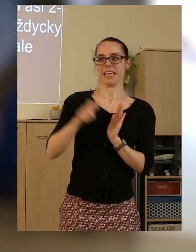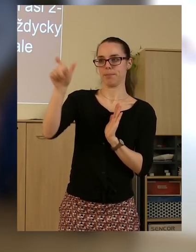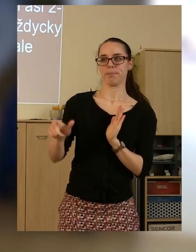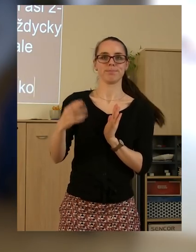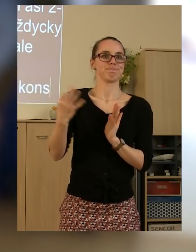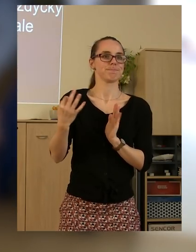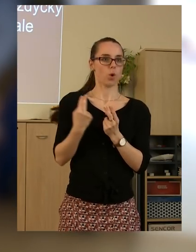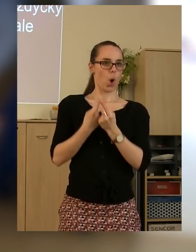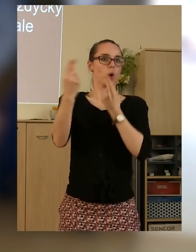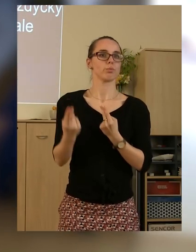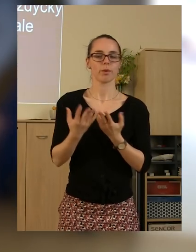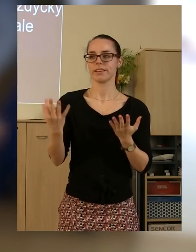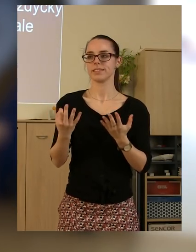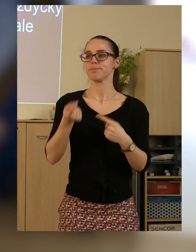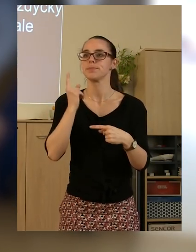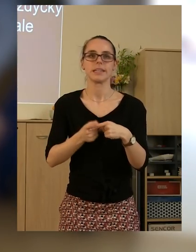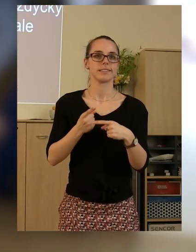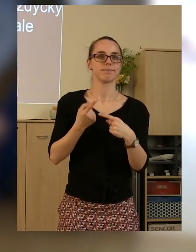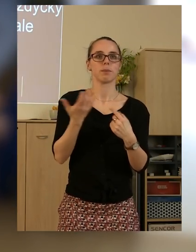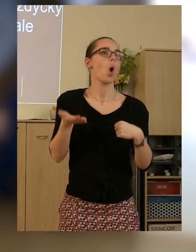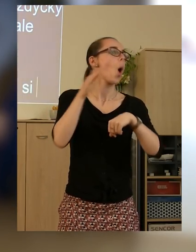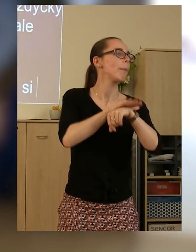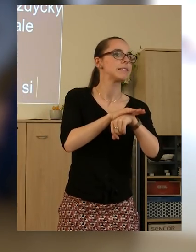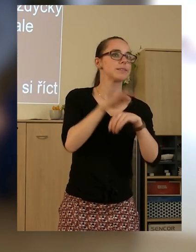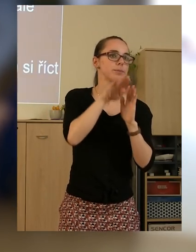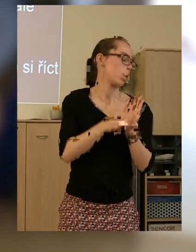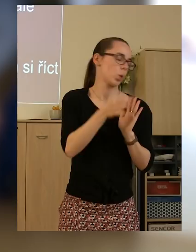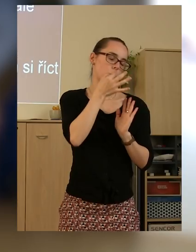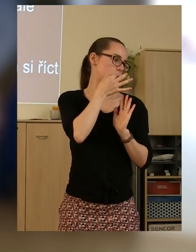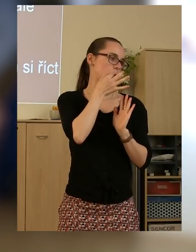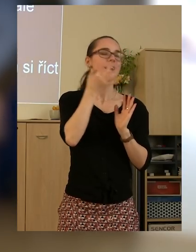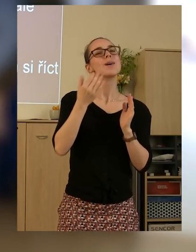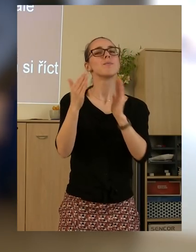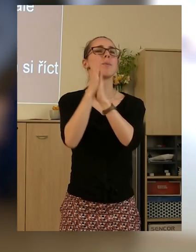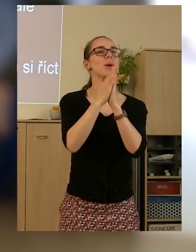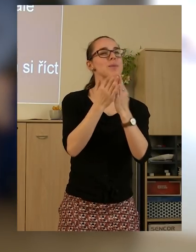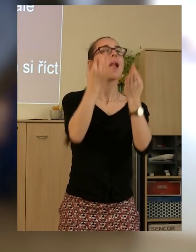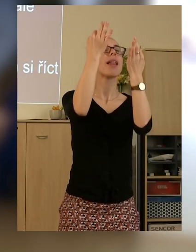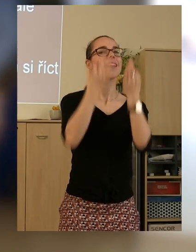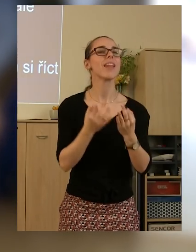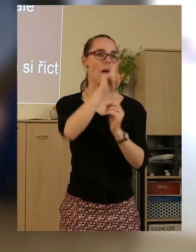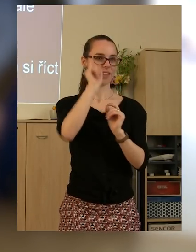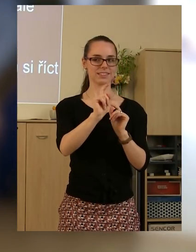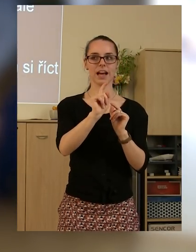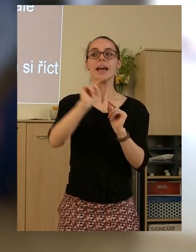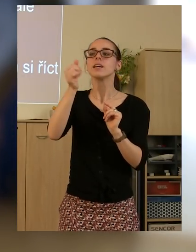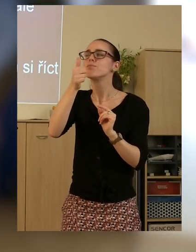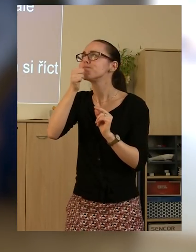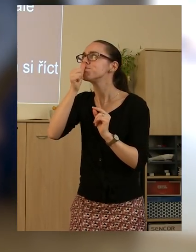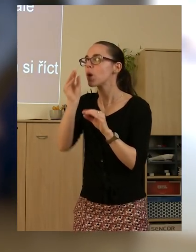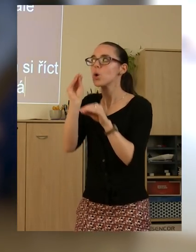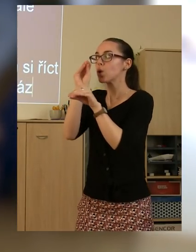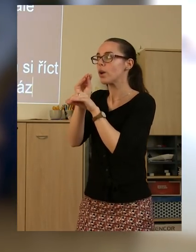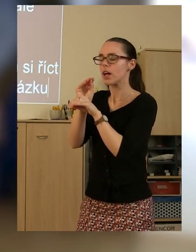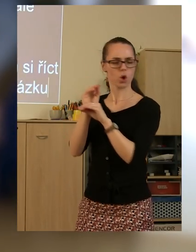jakoby obecný, jak říkám, lehčí otázku. Můžu jenom k tomu dodat ještě, já totiž, proč